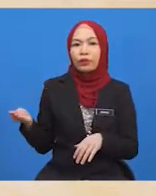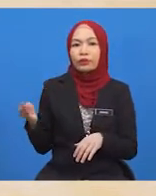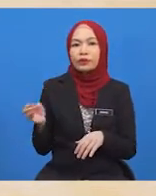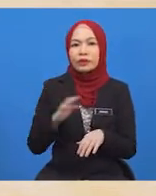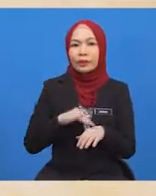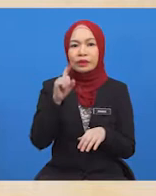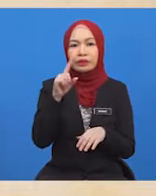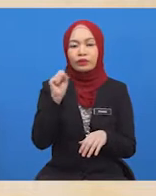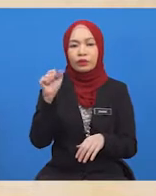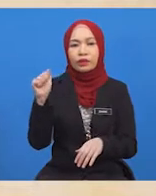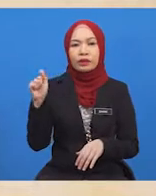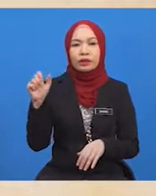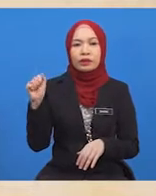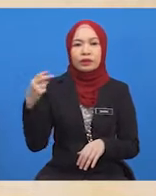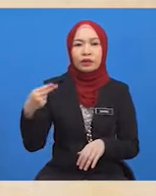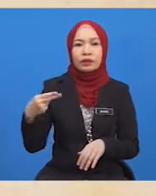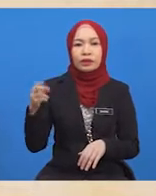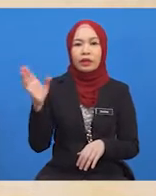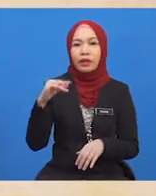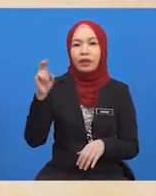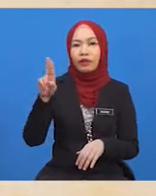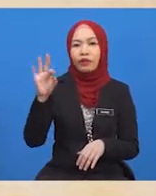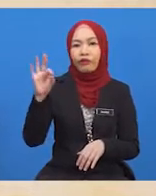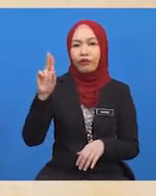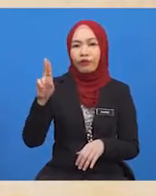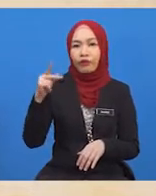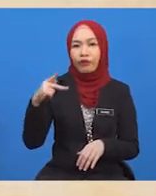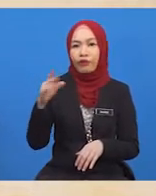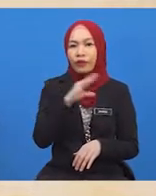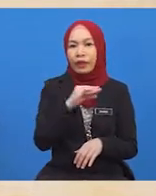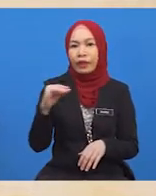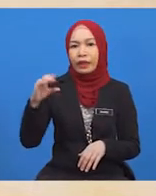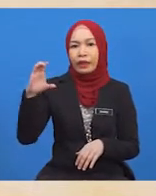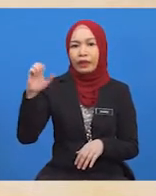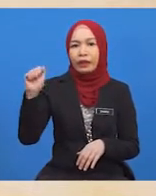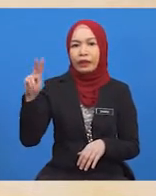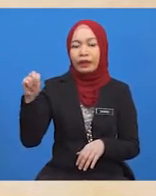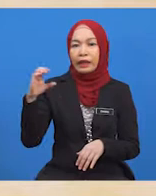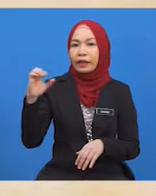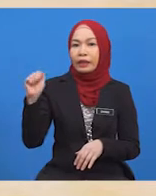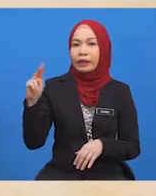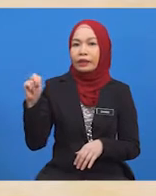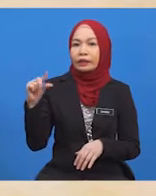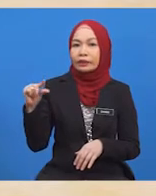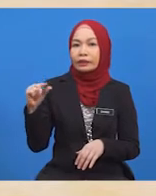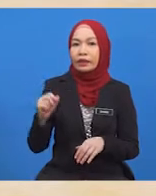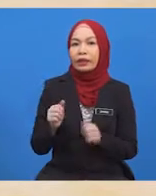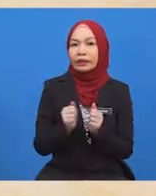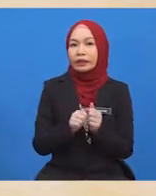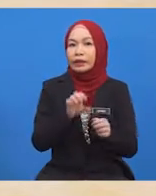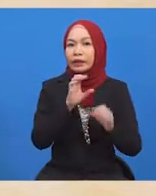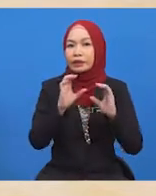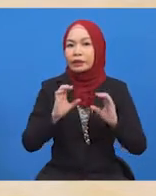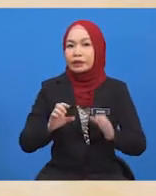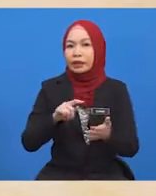dengan mengikuti langkah-langkah berikut. Pertama, kenal pasti jenis satah dan arah objek